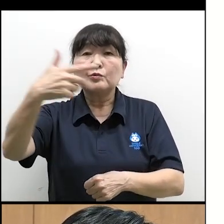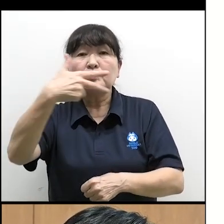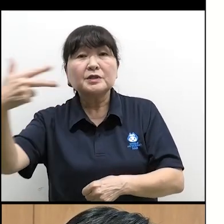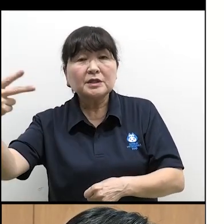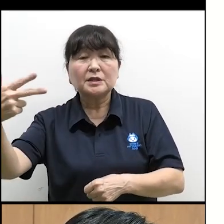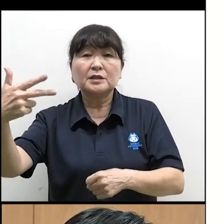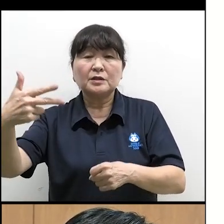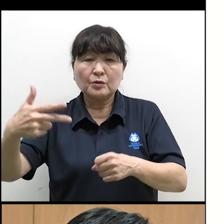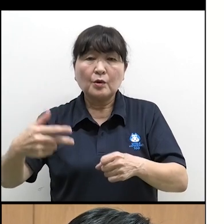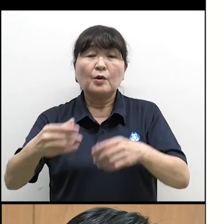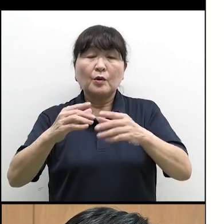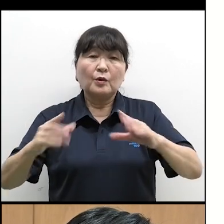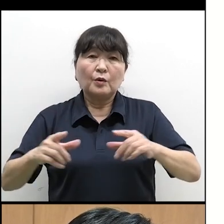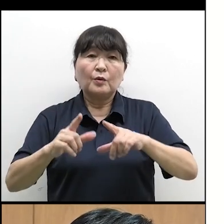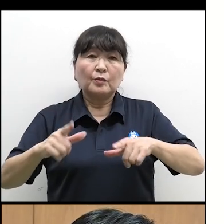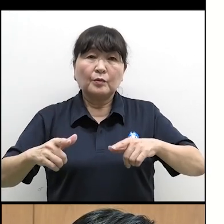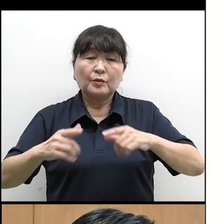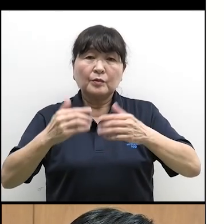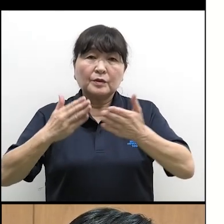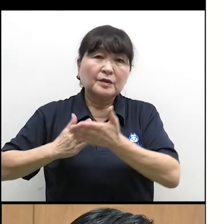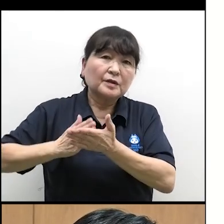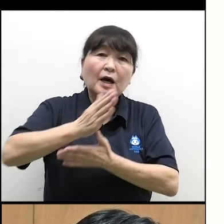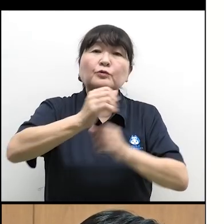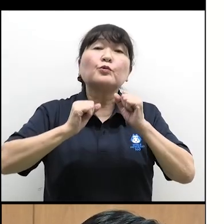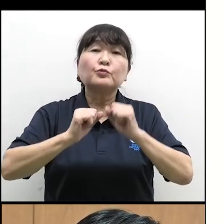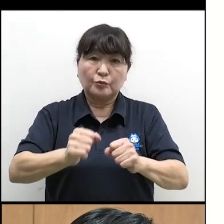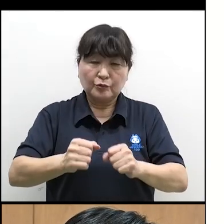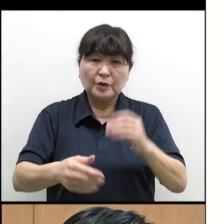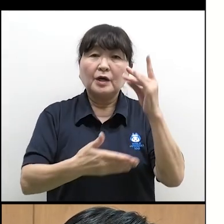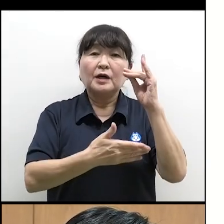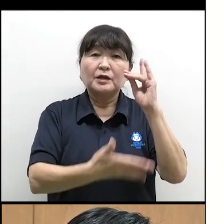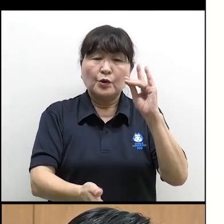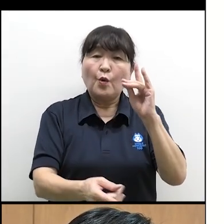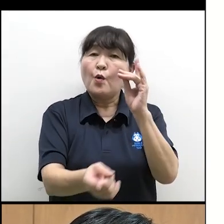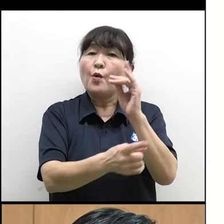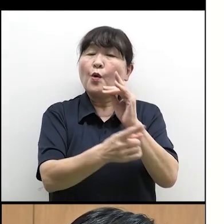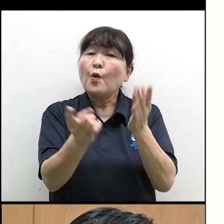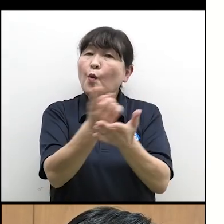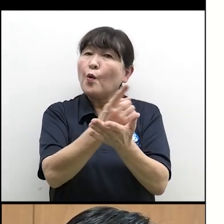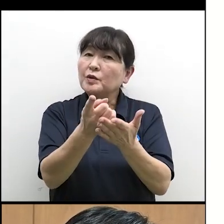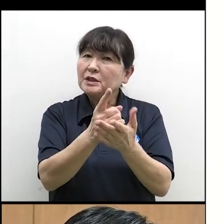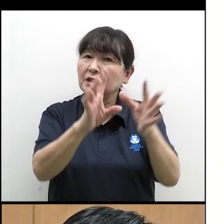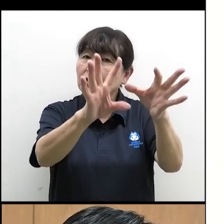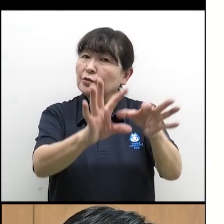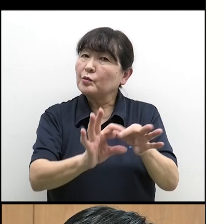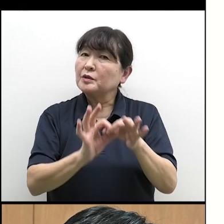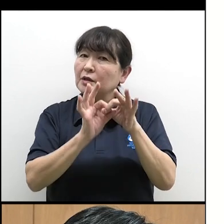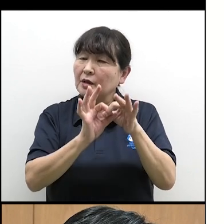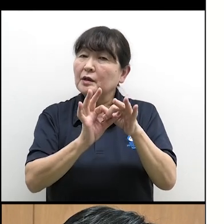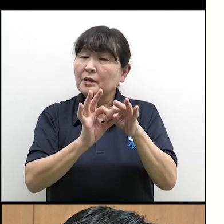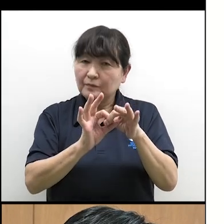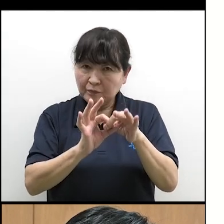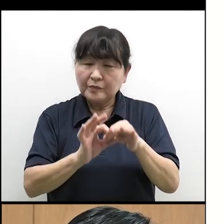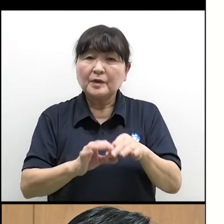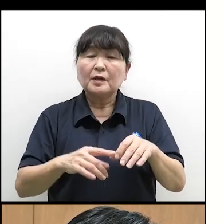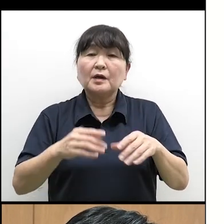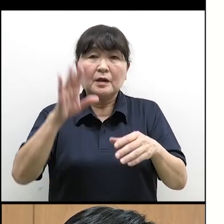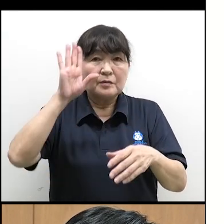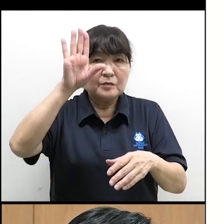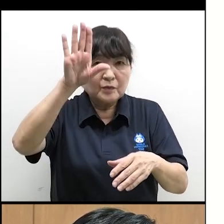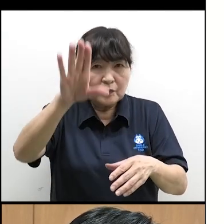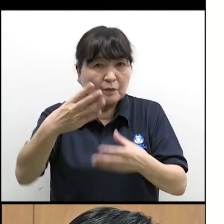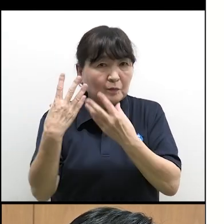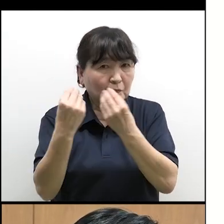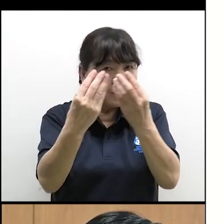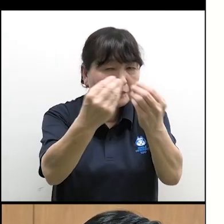いたしますので、その基本方針に沿って将来を見据えた持続可能な財政の実現を目指した予算